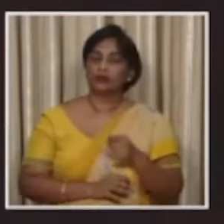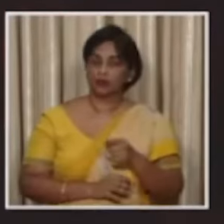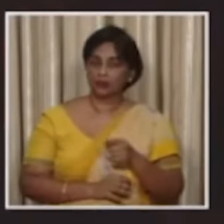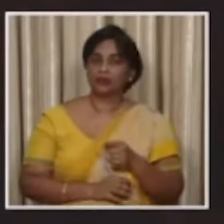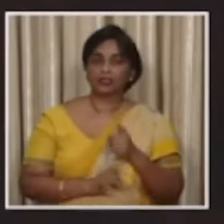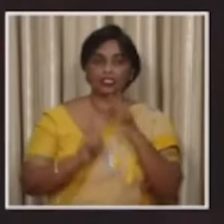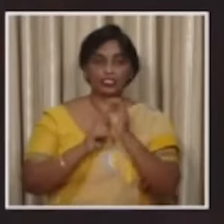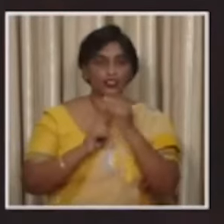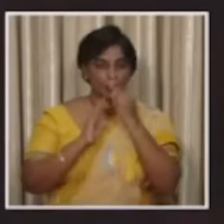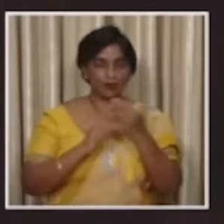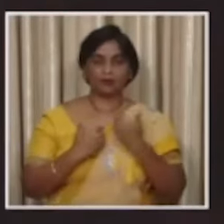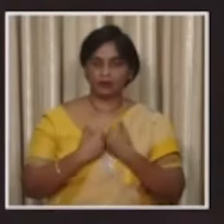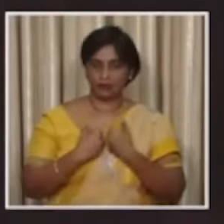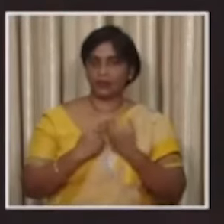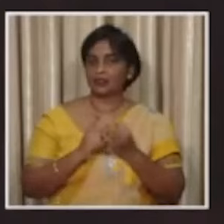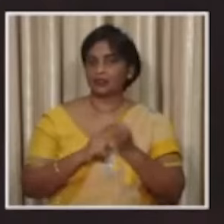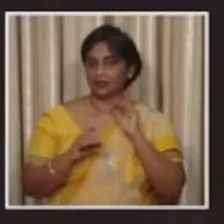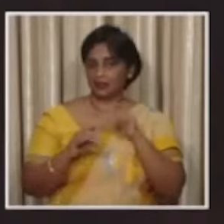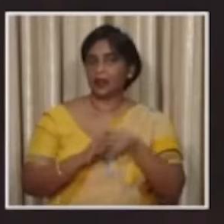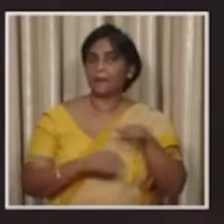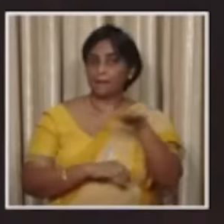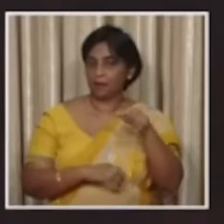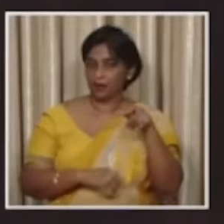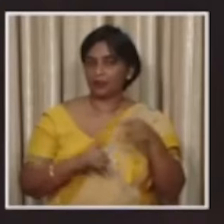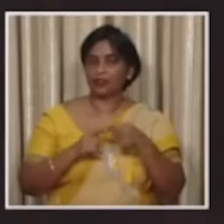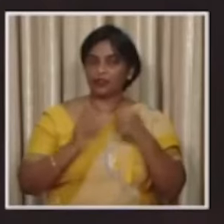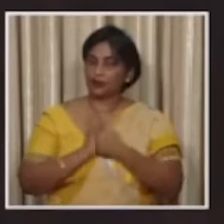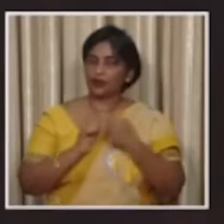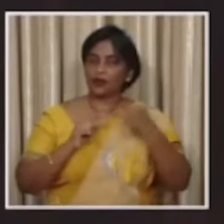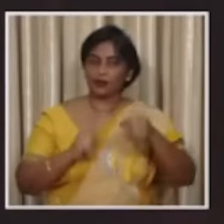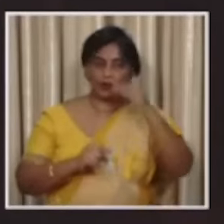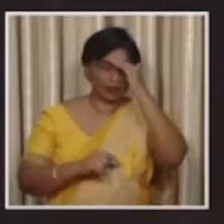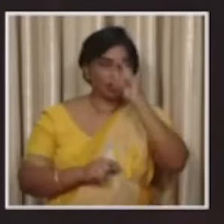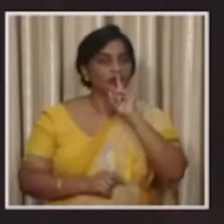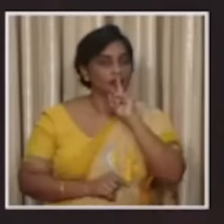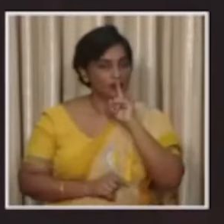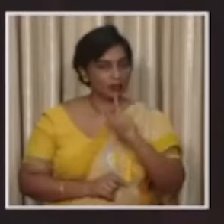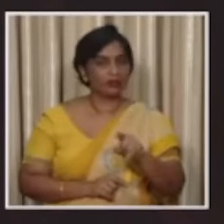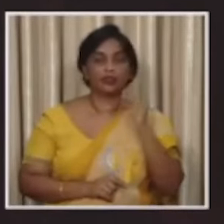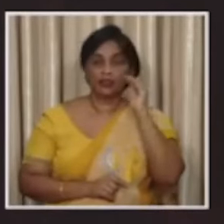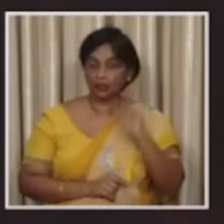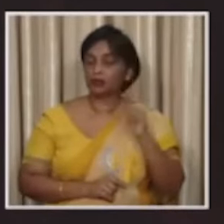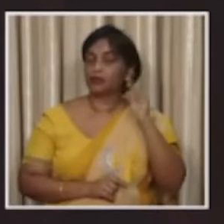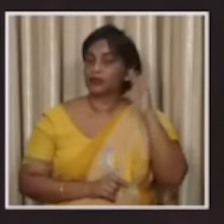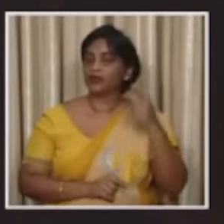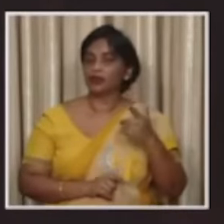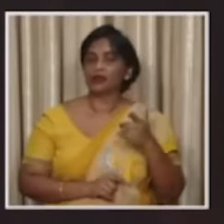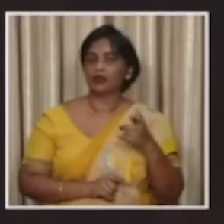පියරත්න විද්‍යාලයේ මම සභාපතිත්වයේ ධර්ණ ප්‍රදේශයේ ගරු විපක්ෂනායකතුමා කරපු ඒ දියණිය,